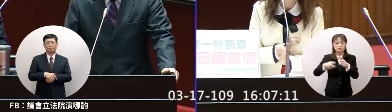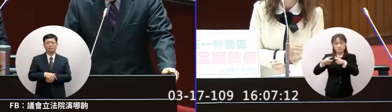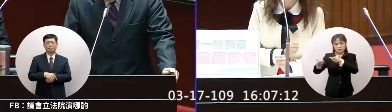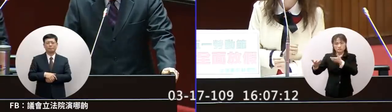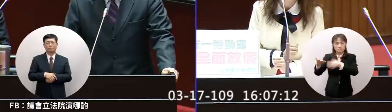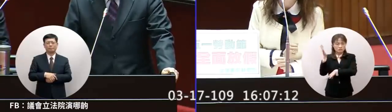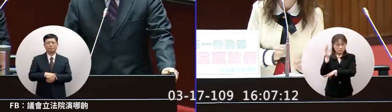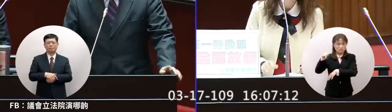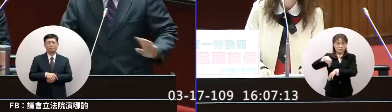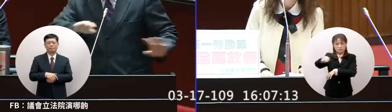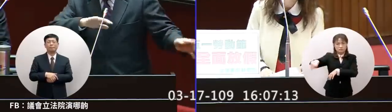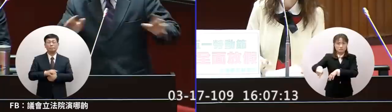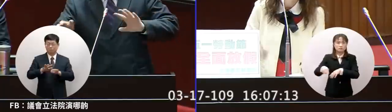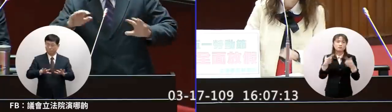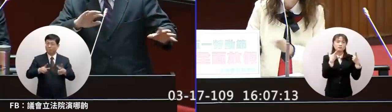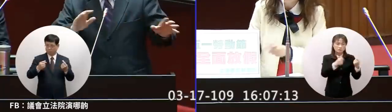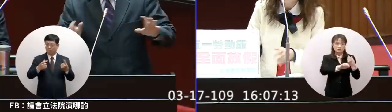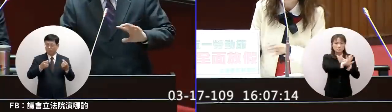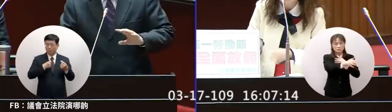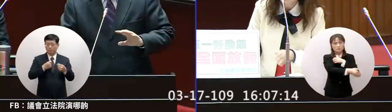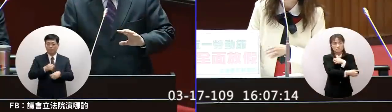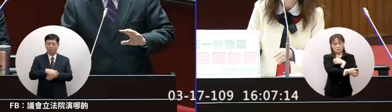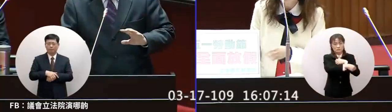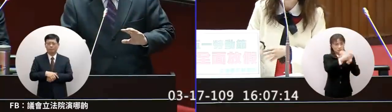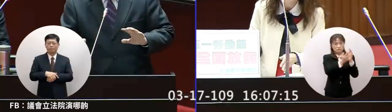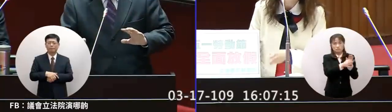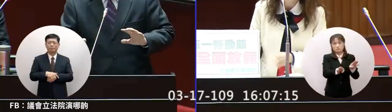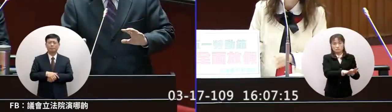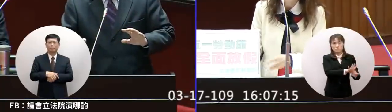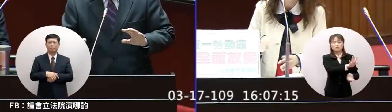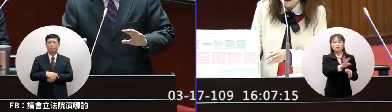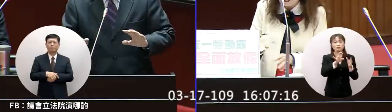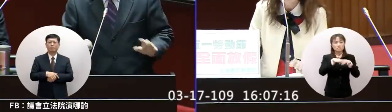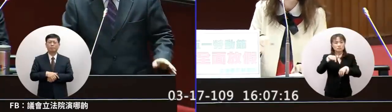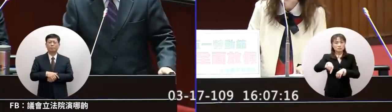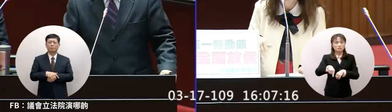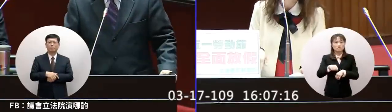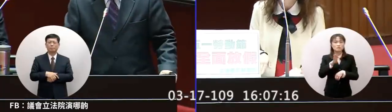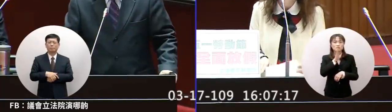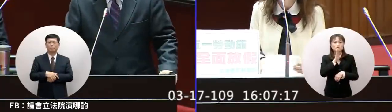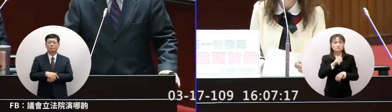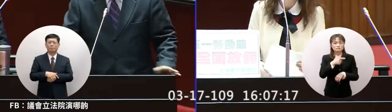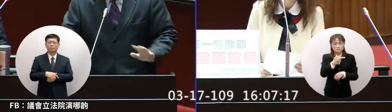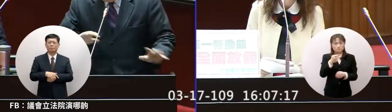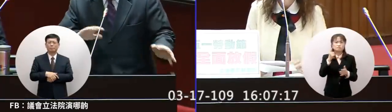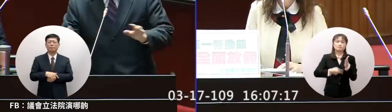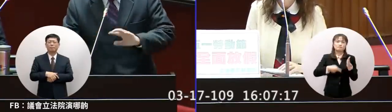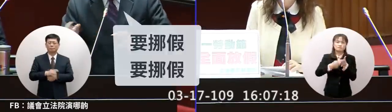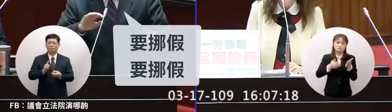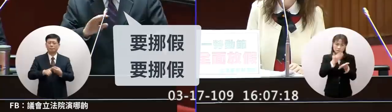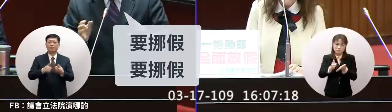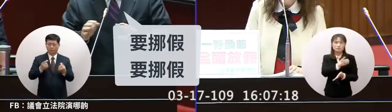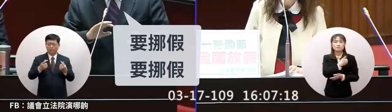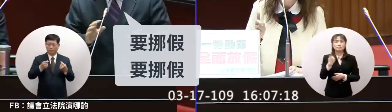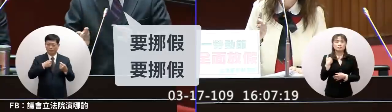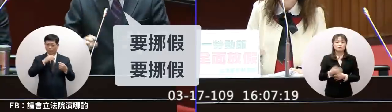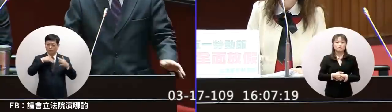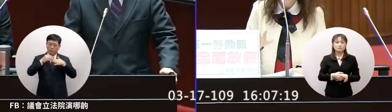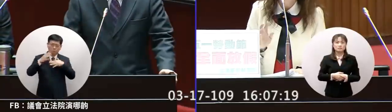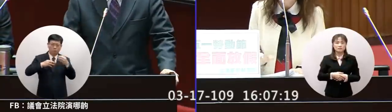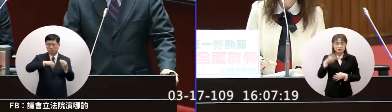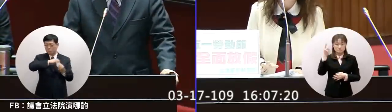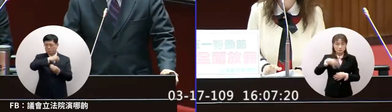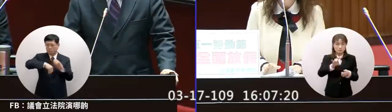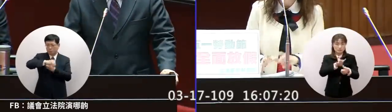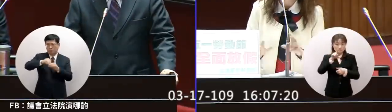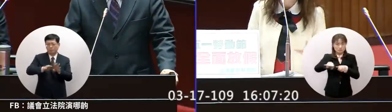他原地的放假。 啊，所以 我想这是上简单说。那个想简单处理的工课， 啊，底下， 咱嘛透